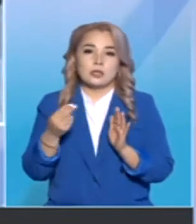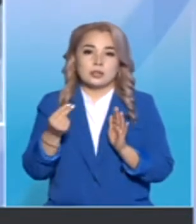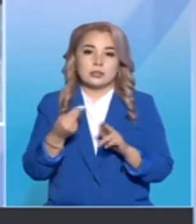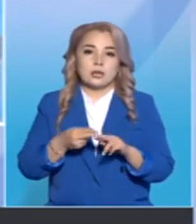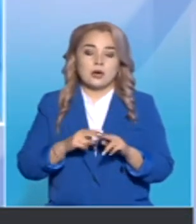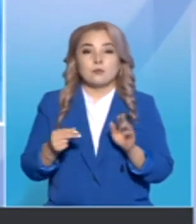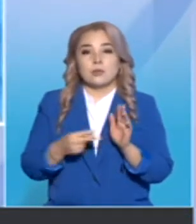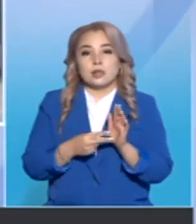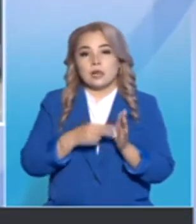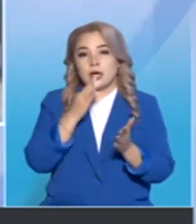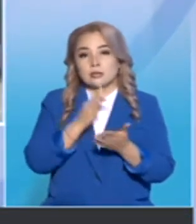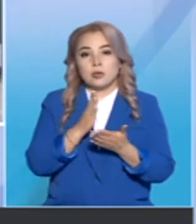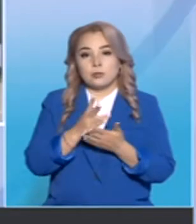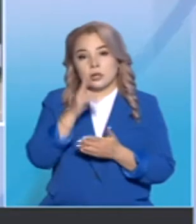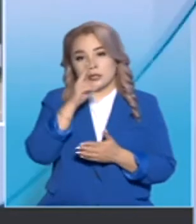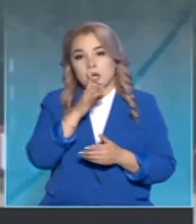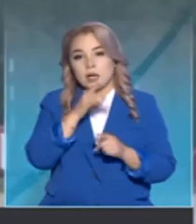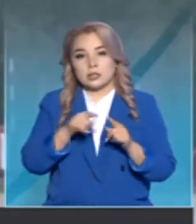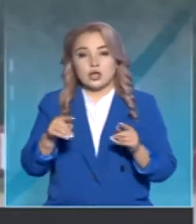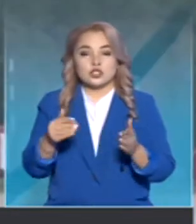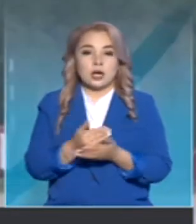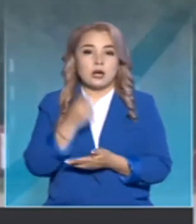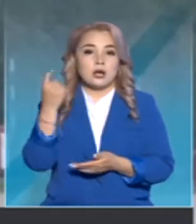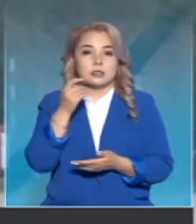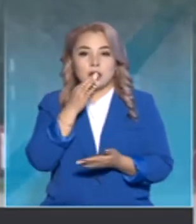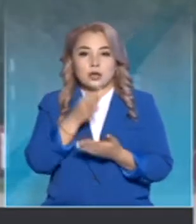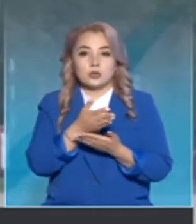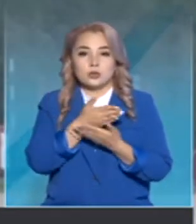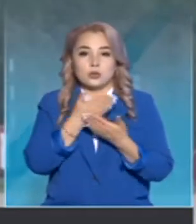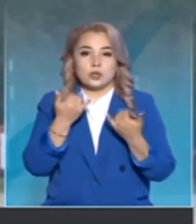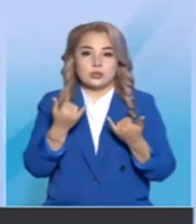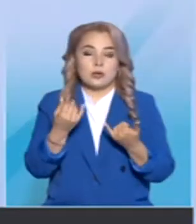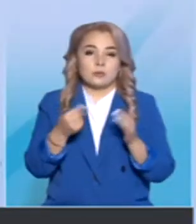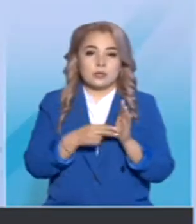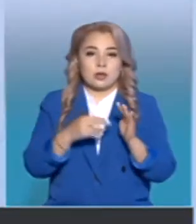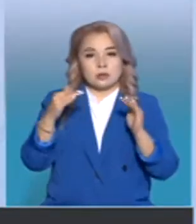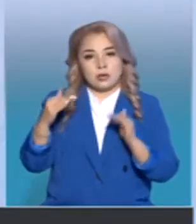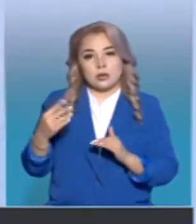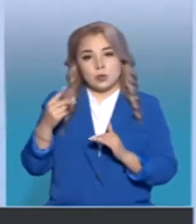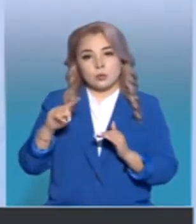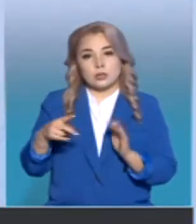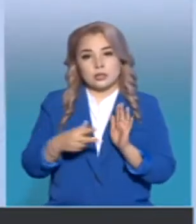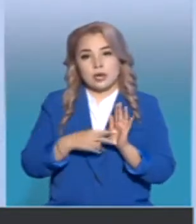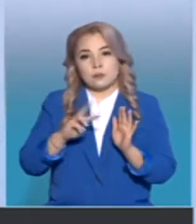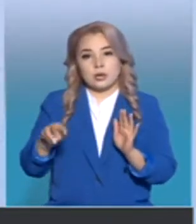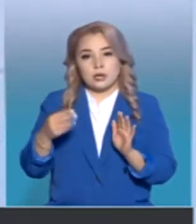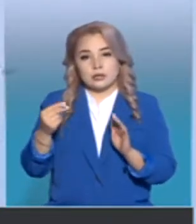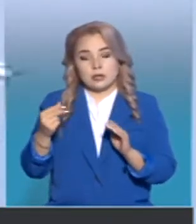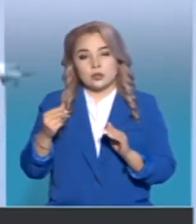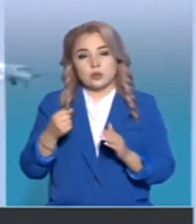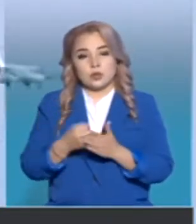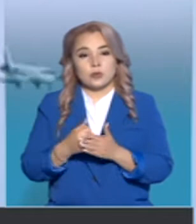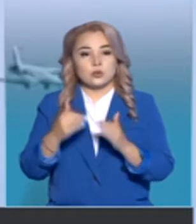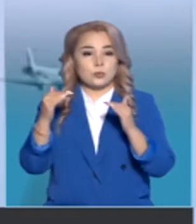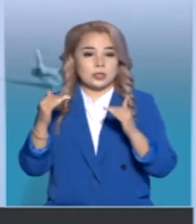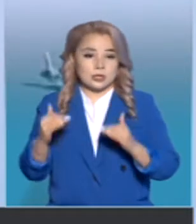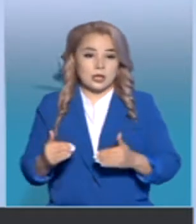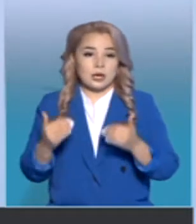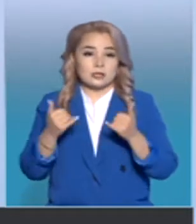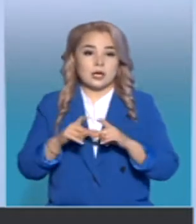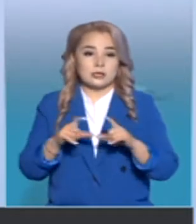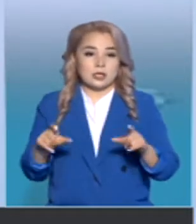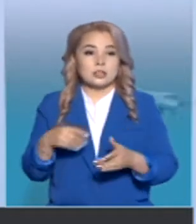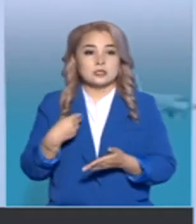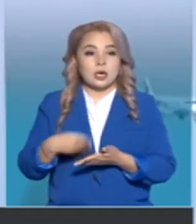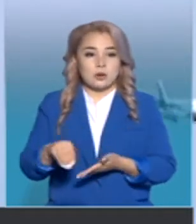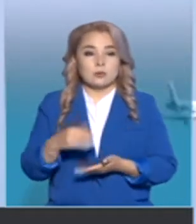теңгеге бағаланған еді. Екі ай бойы жаңа есін таппаған әуежайдың бағасы 2,8 миллиард теңгеге дейін төмендетілді. Нысанды